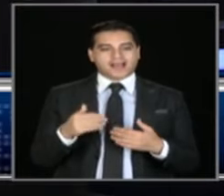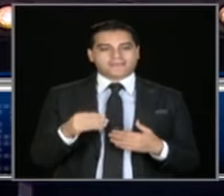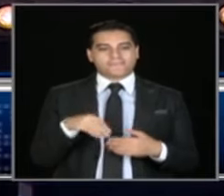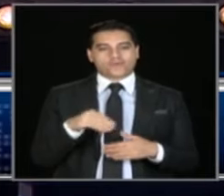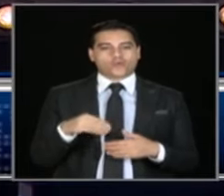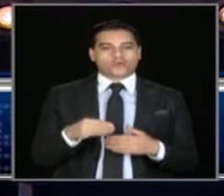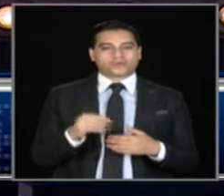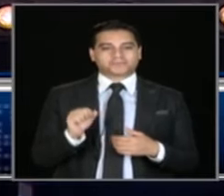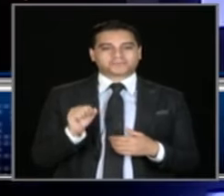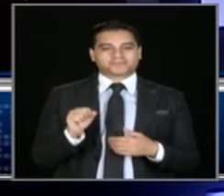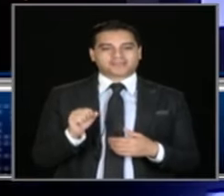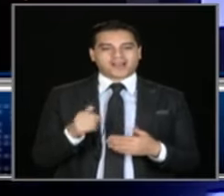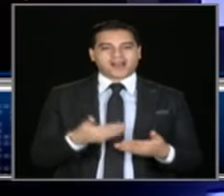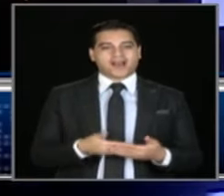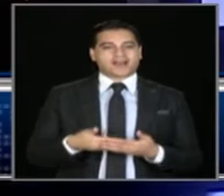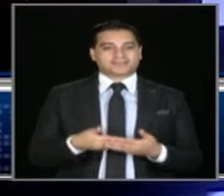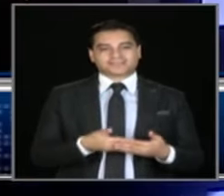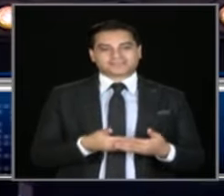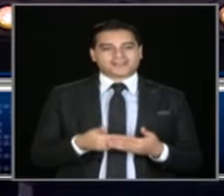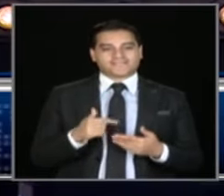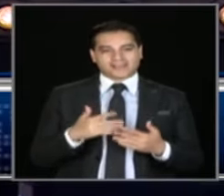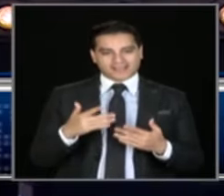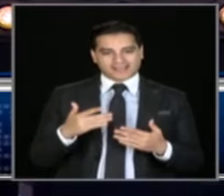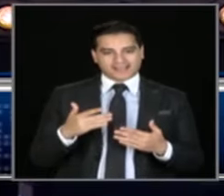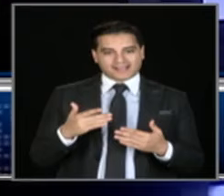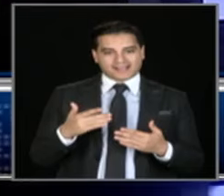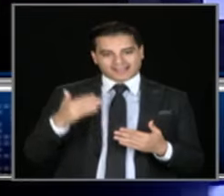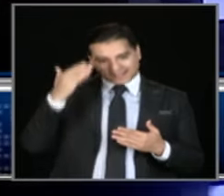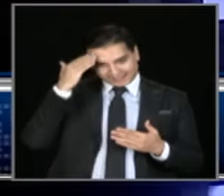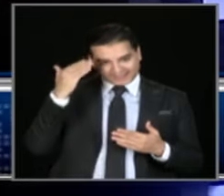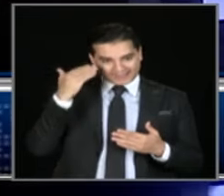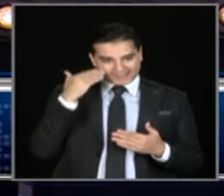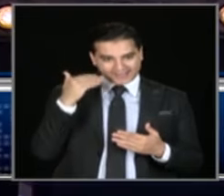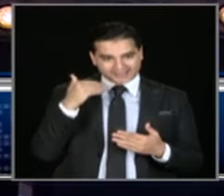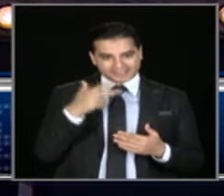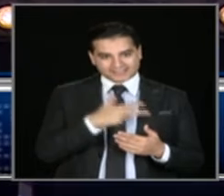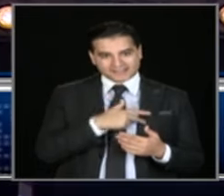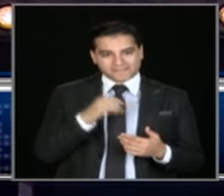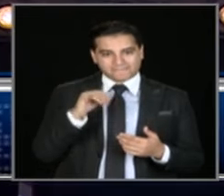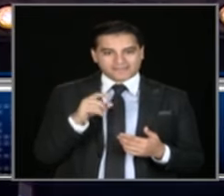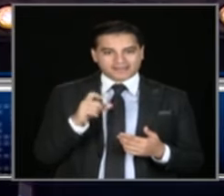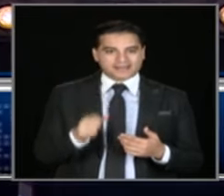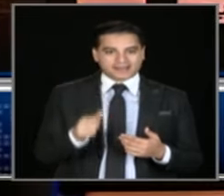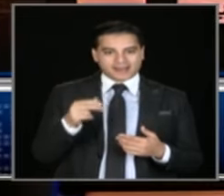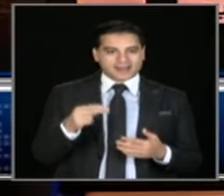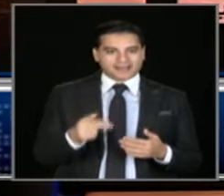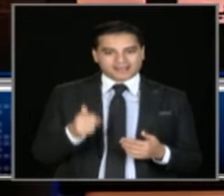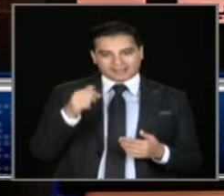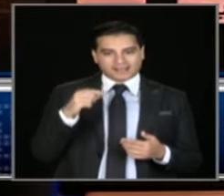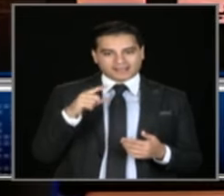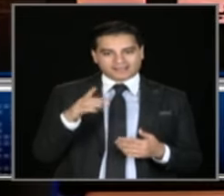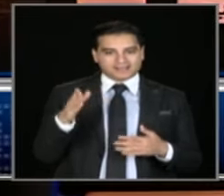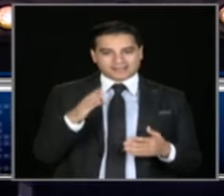بيت المساكين. بتقول يا ابني مين عادل جاي في جبل الدير لمدة أسبوع؟ مين عادل جاي؟ صح طبعا، مين عادل